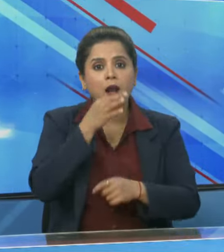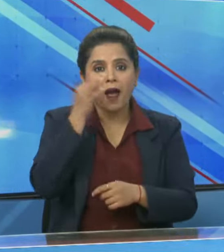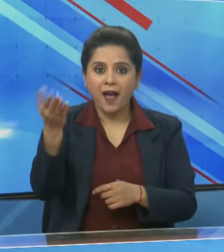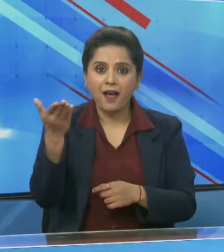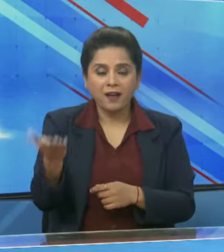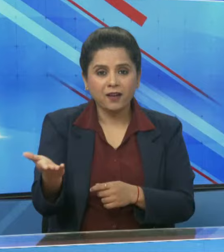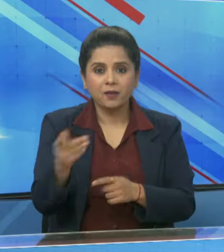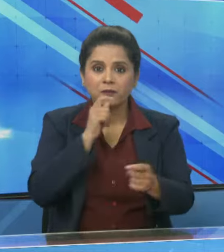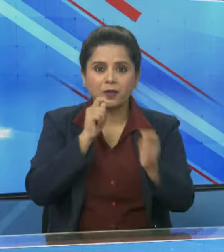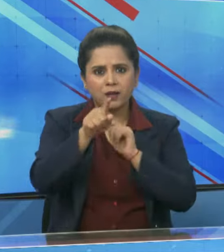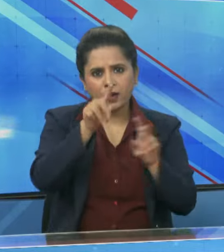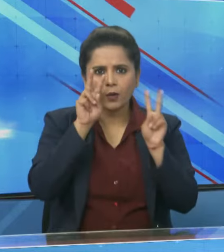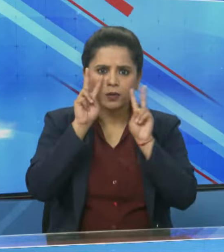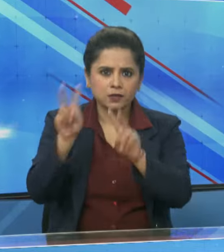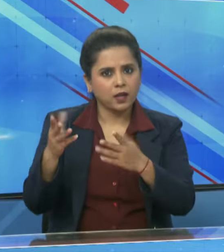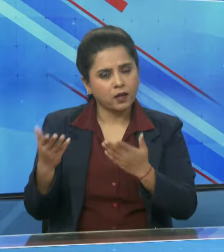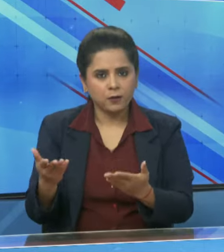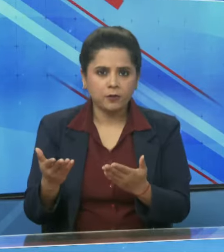या मीडिया को देखेंगे